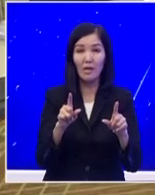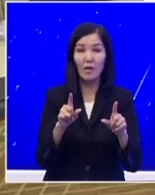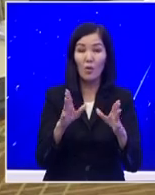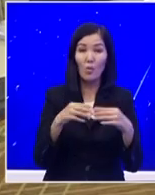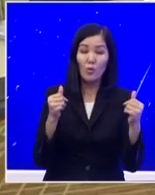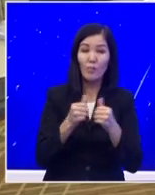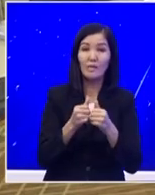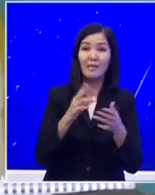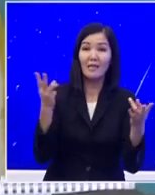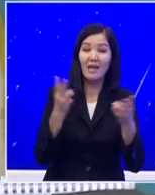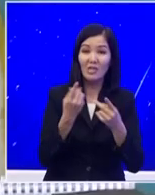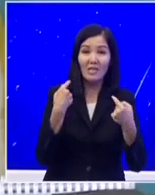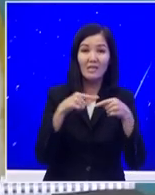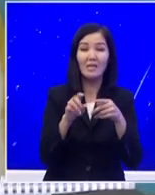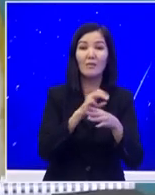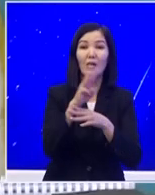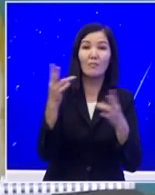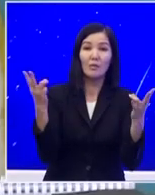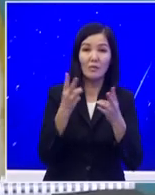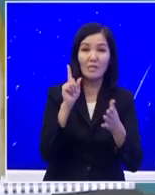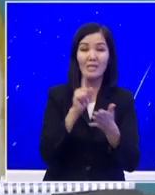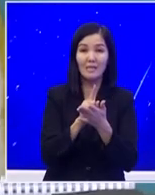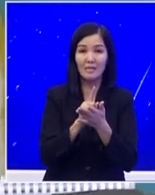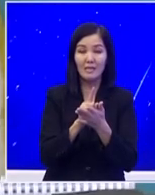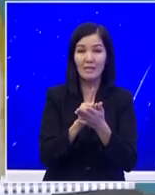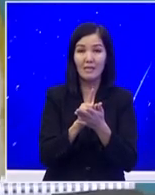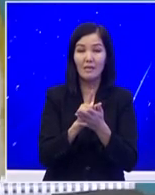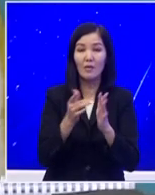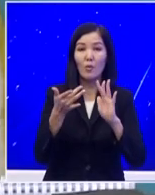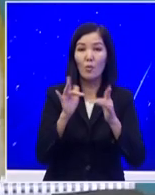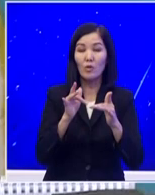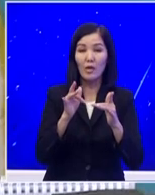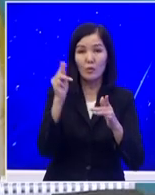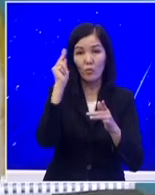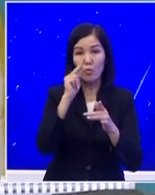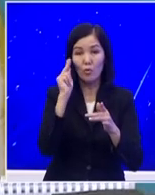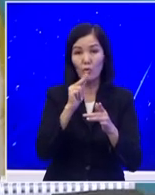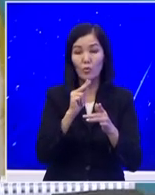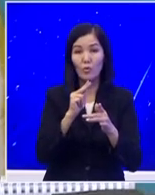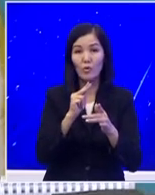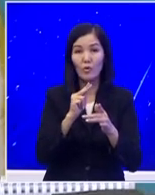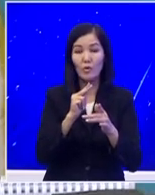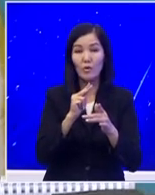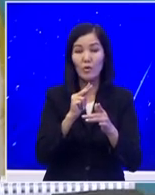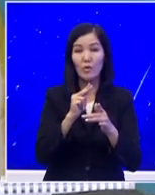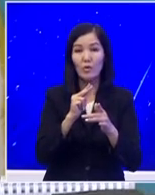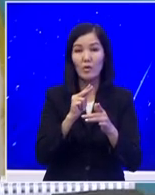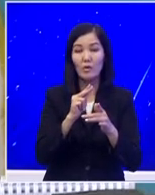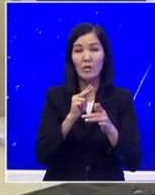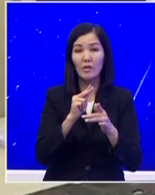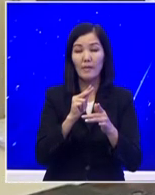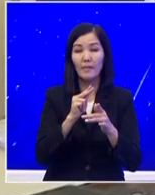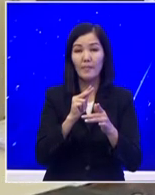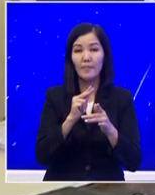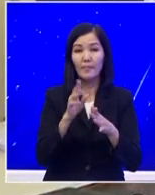отбасыларды қажетті техникамен жабдықтауға тиіс. Онлайн оқыту ісі отандық оқу ағарту